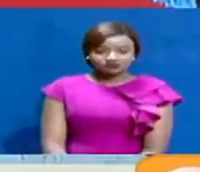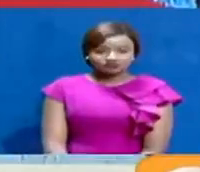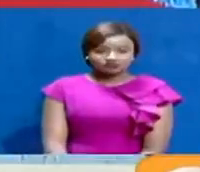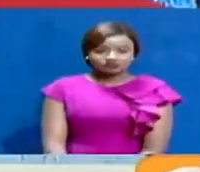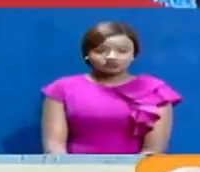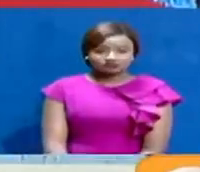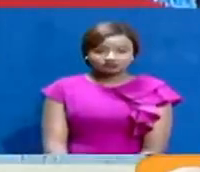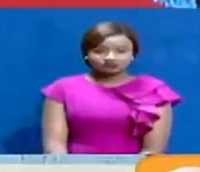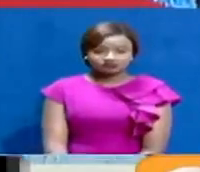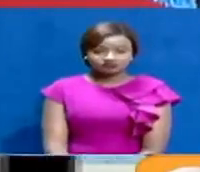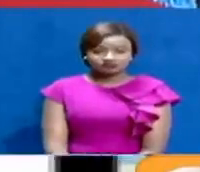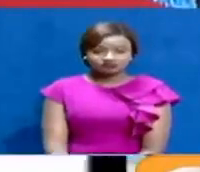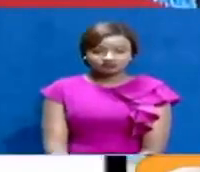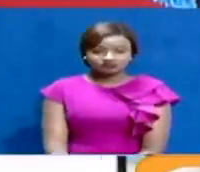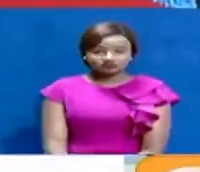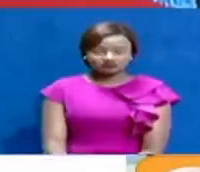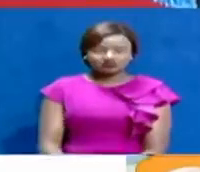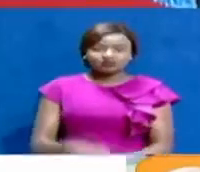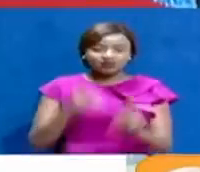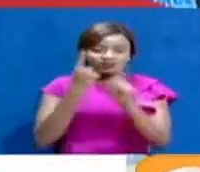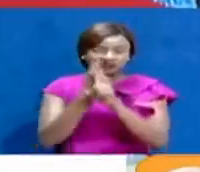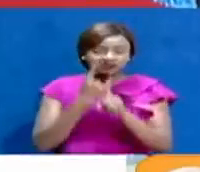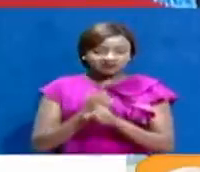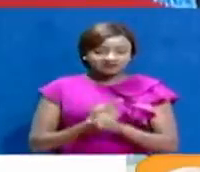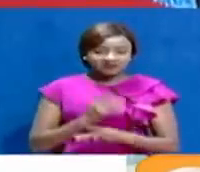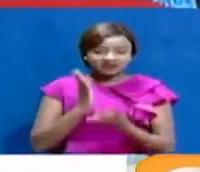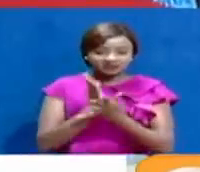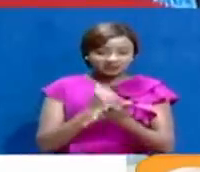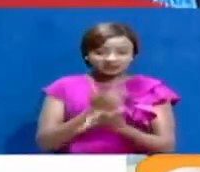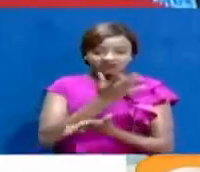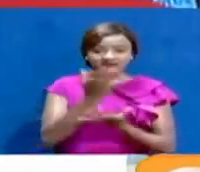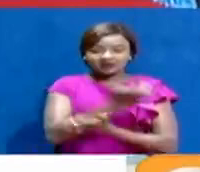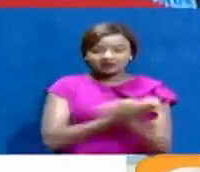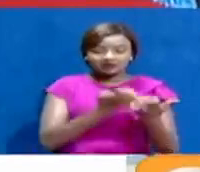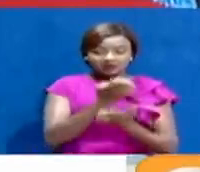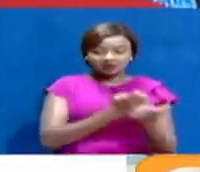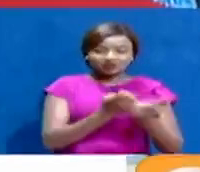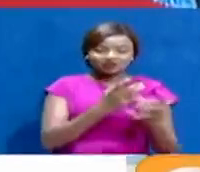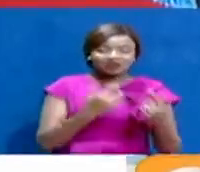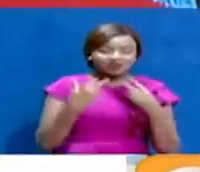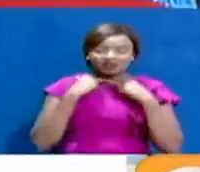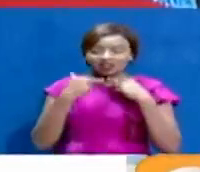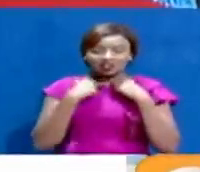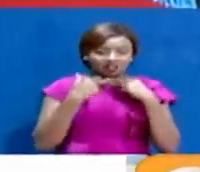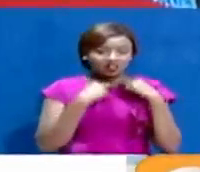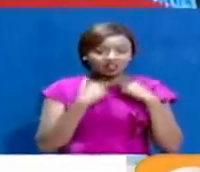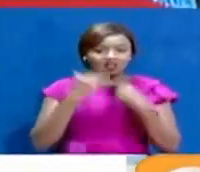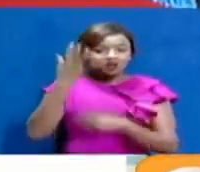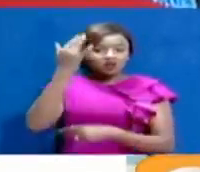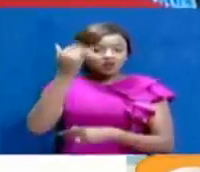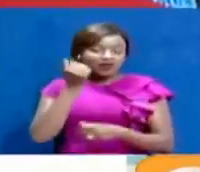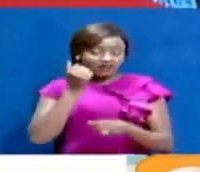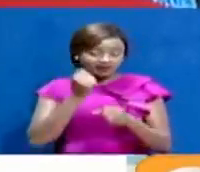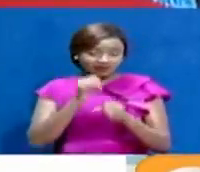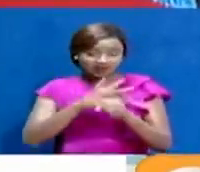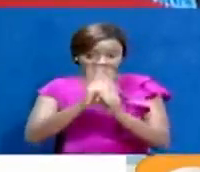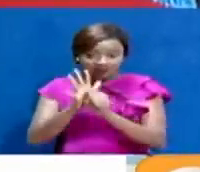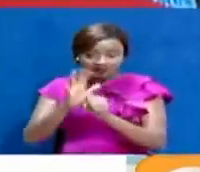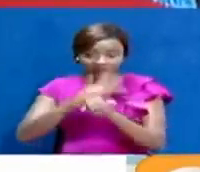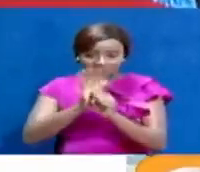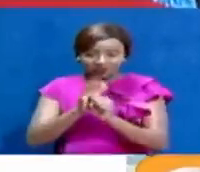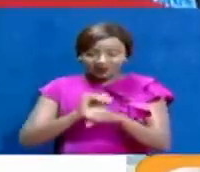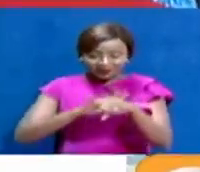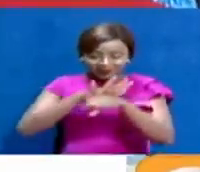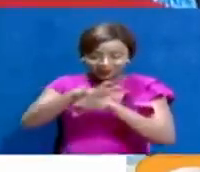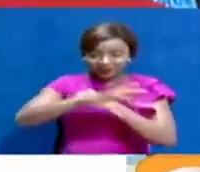Hatihati zimeendelea kugubika sekta mbalimbali za kiuchumi kutokana kufungwa kwa kaunti tano ili kuzuia maambukizi ya corona. Hivi punde